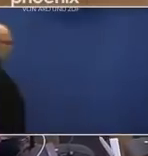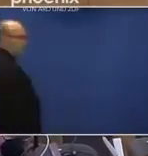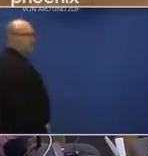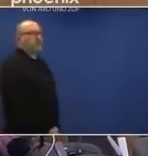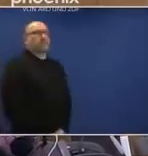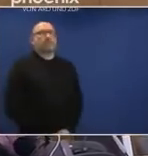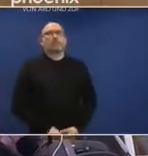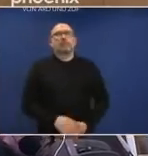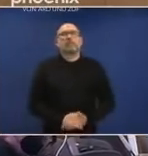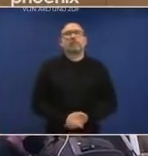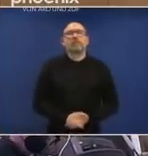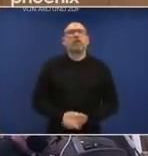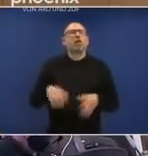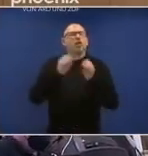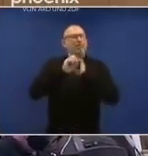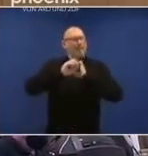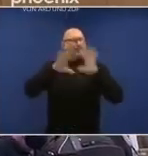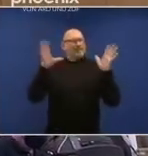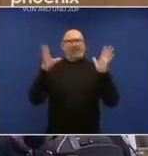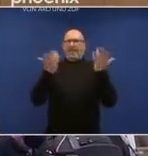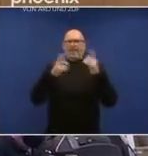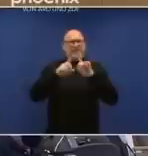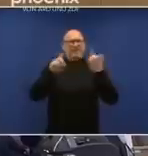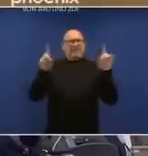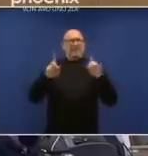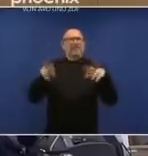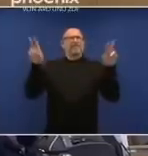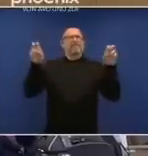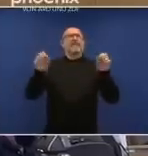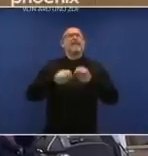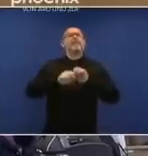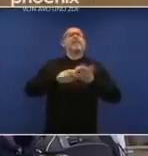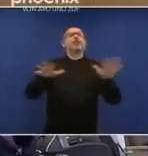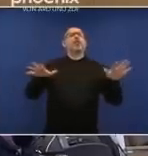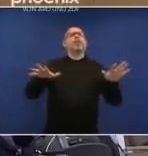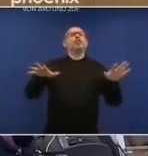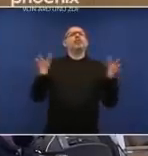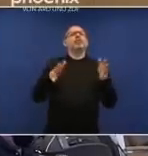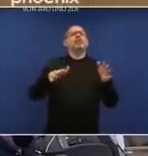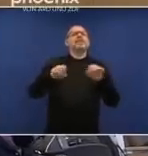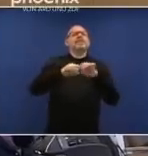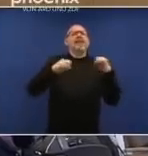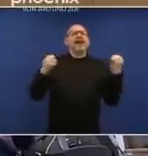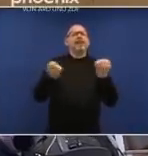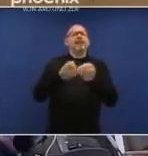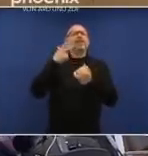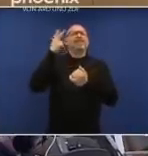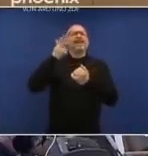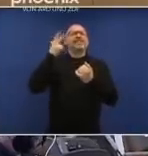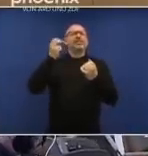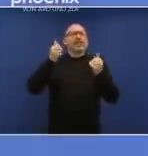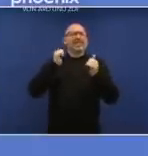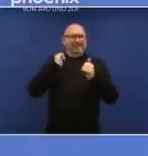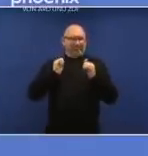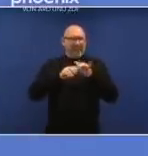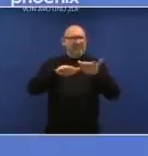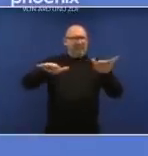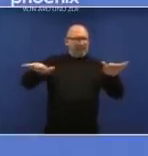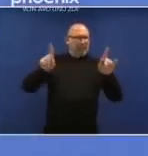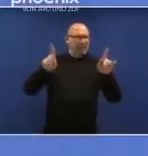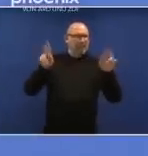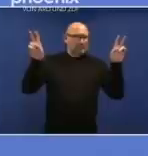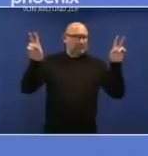Also, um es mal klar zu machen, worum geht es bei dieser sogenannten epidemischen Lage von nationaler Tragweite? Die hat